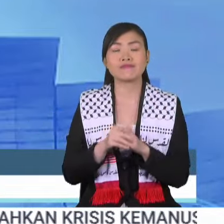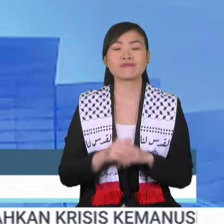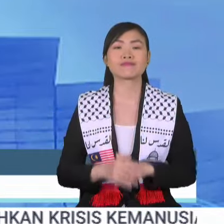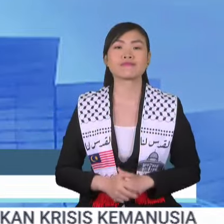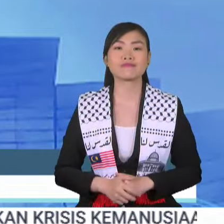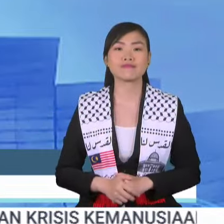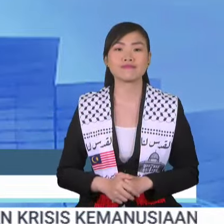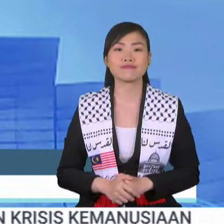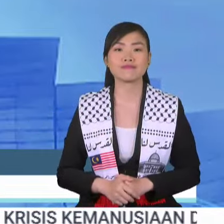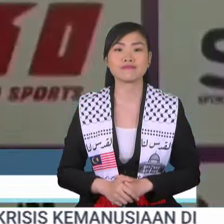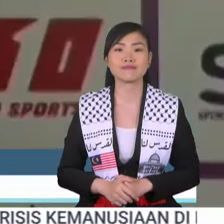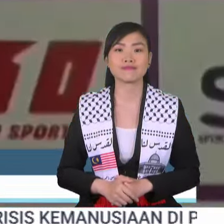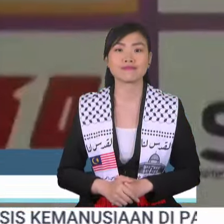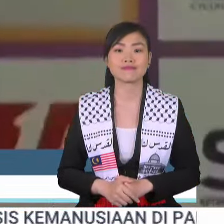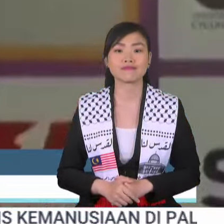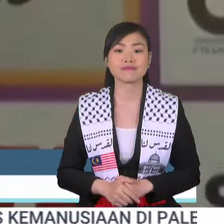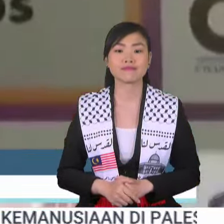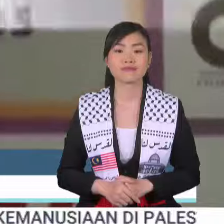itu.